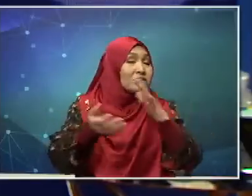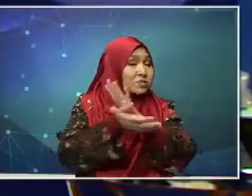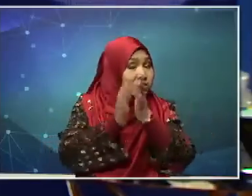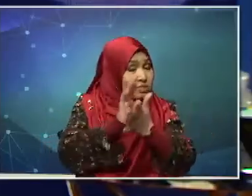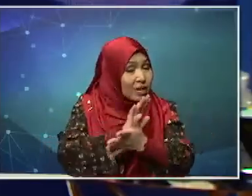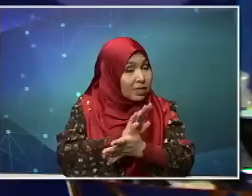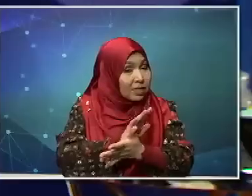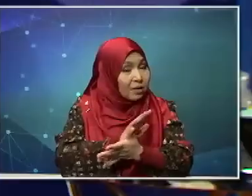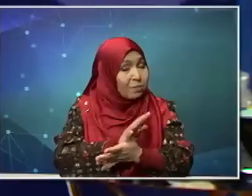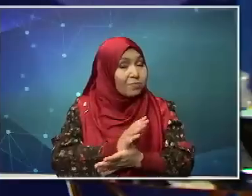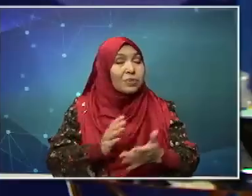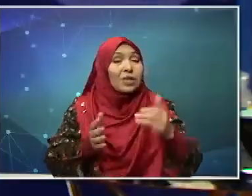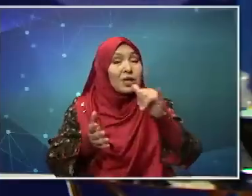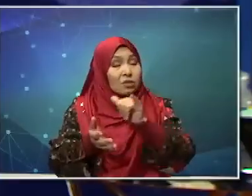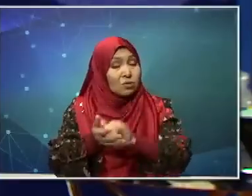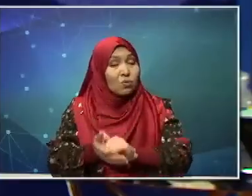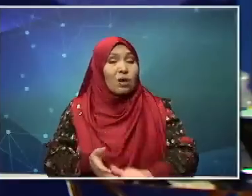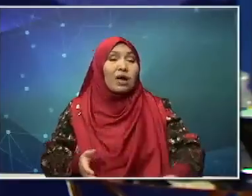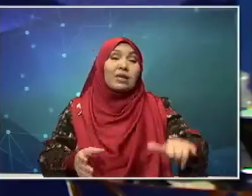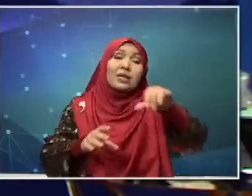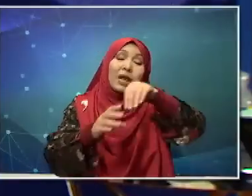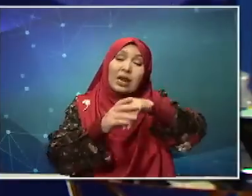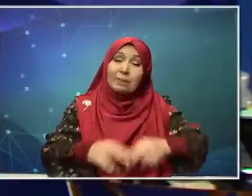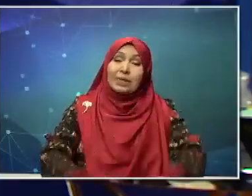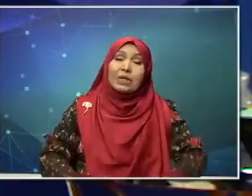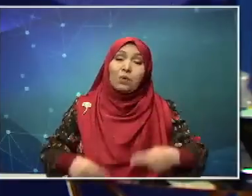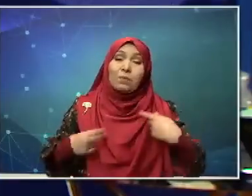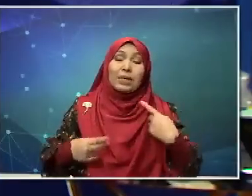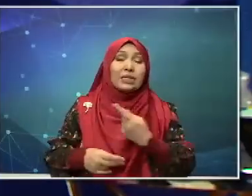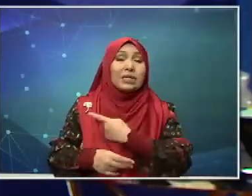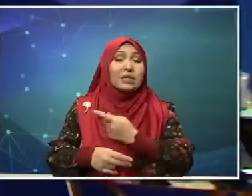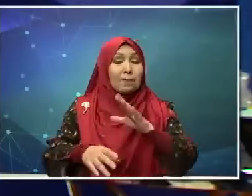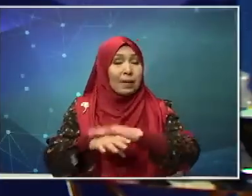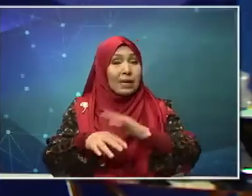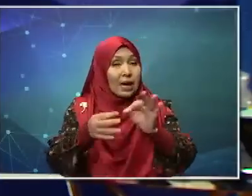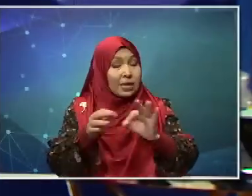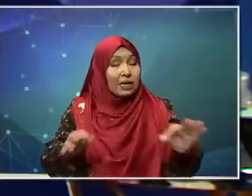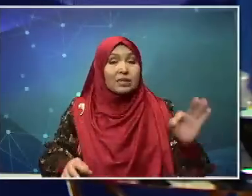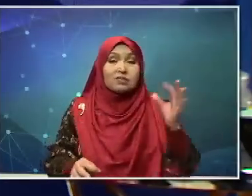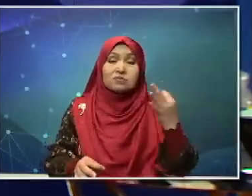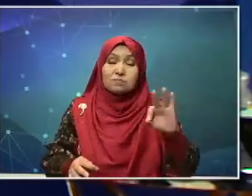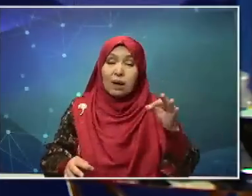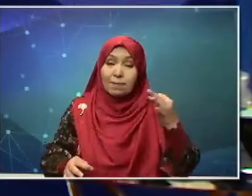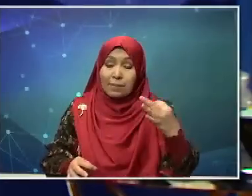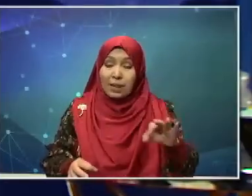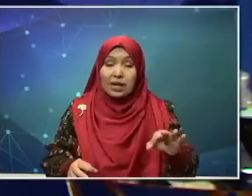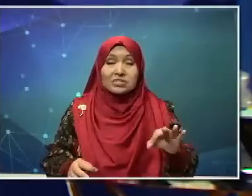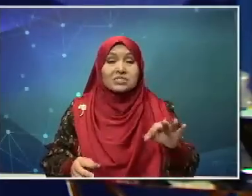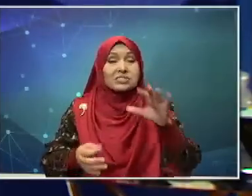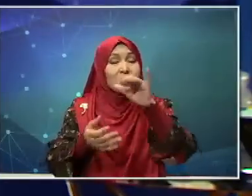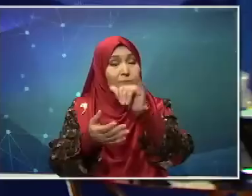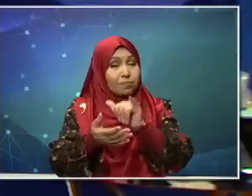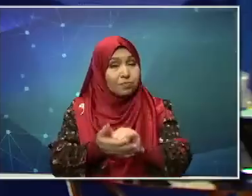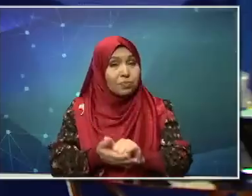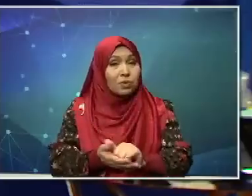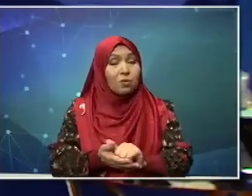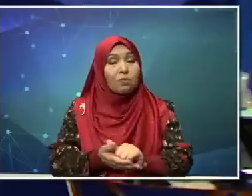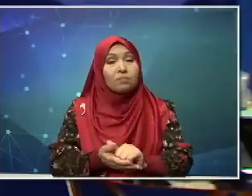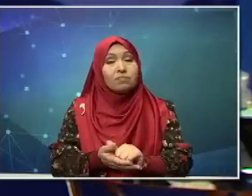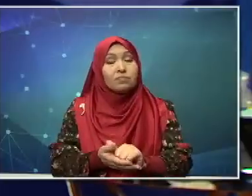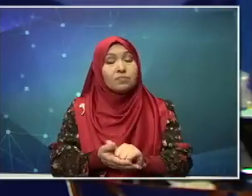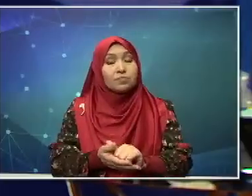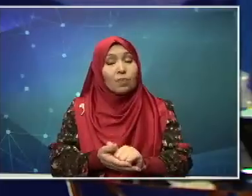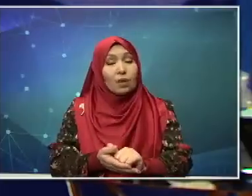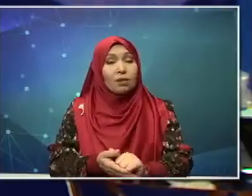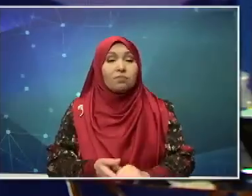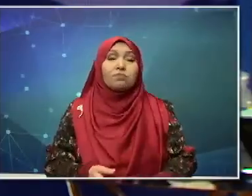ini akan tengah dalam dalam kehidupan kita pada ayat yang ke-16 Allah menyatakan wajah halus malaikat ledina Kumai lagu